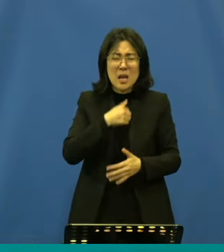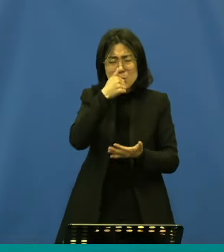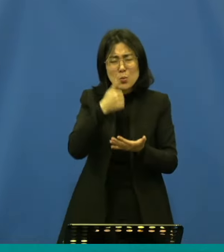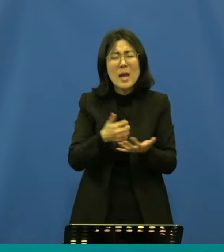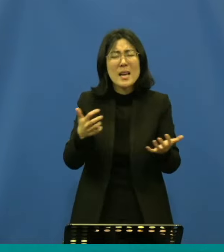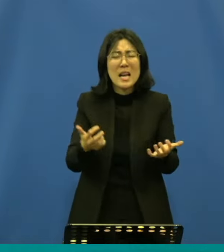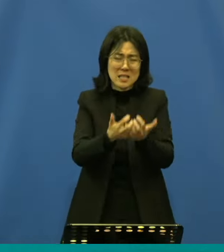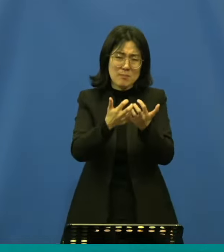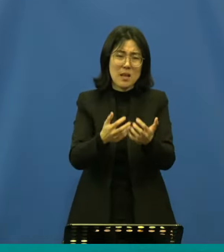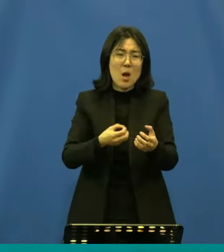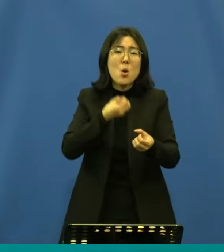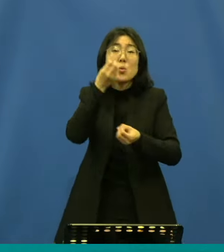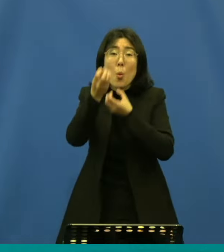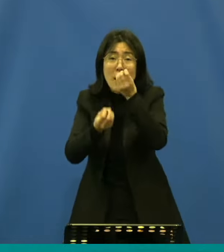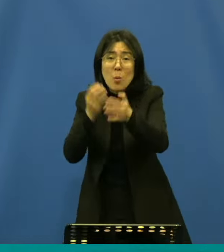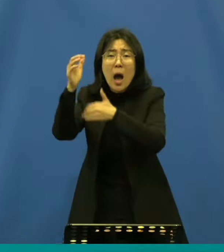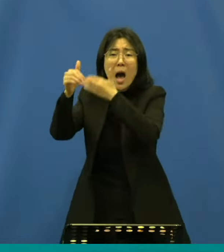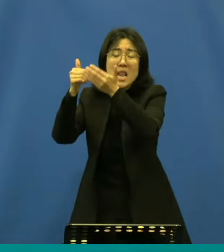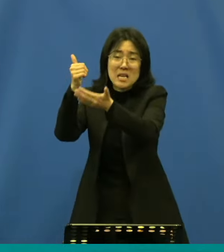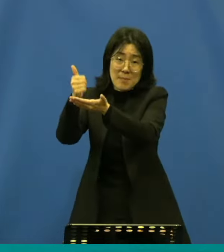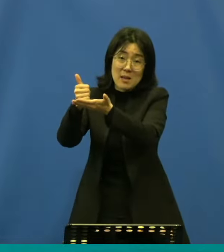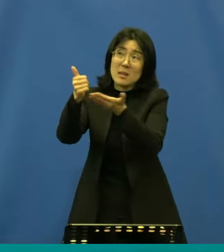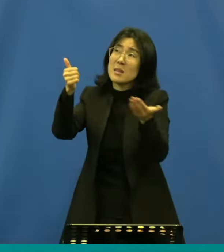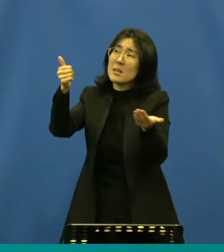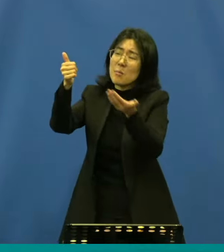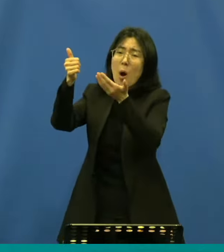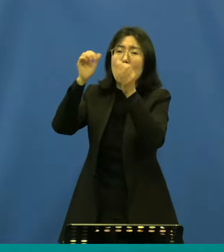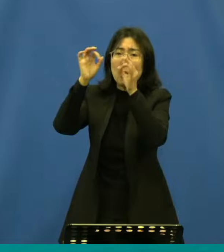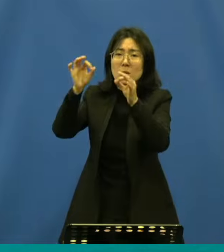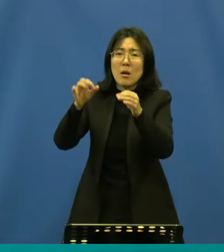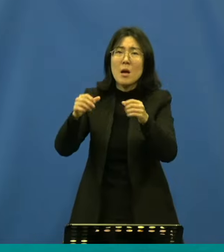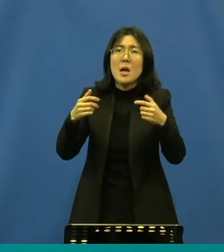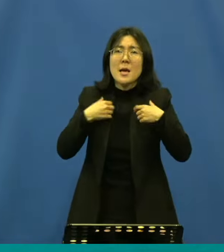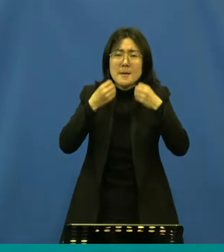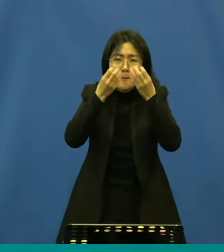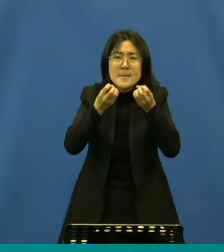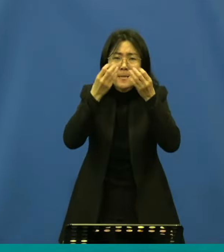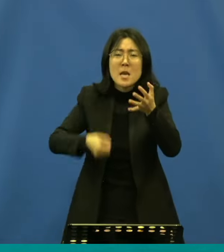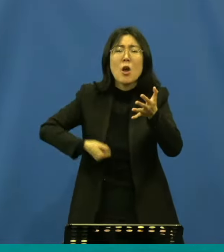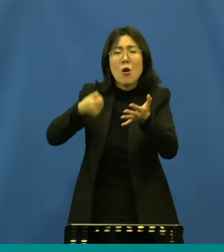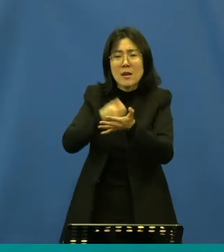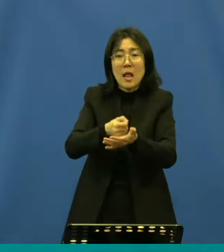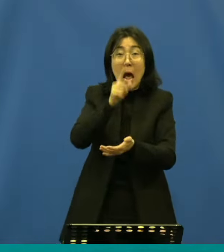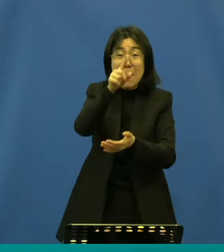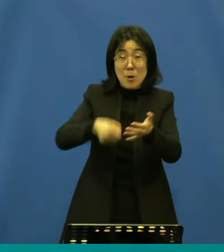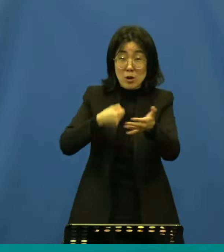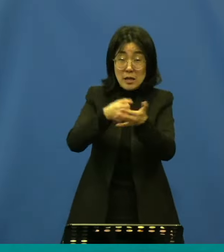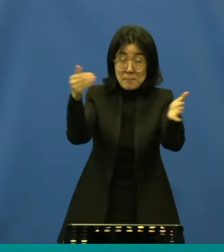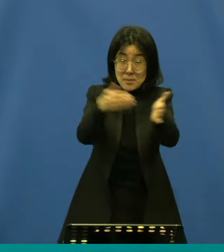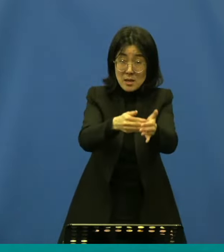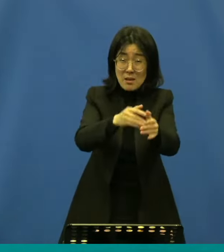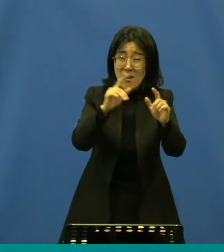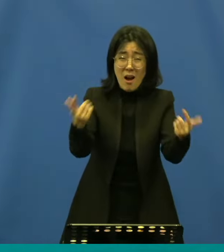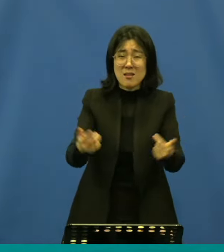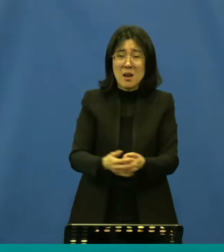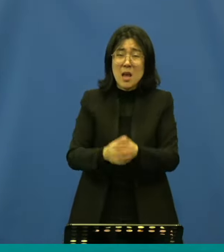앞에 내어놓고 매 순간 새로운 결단, 또 새로운 은혜, 또 우리를